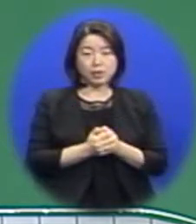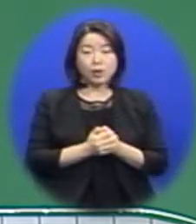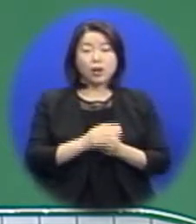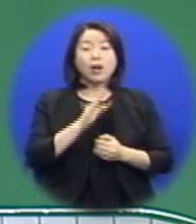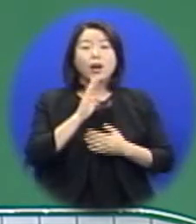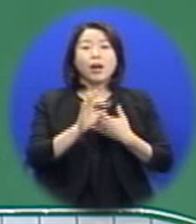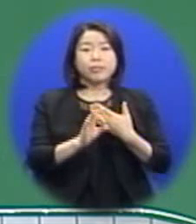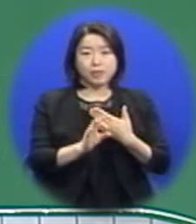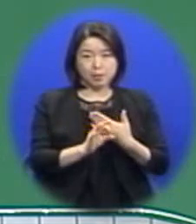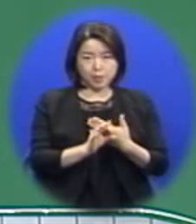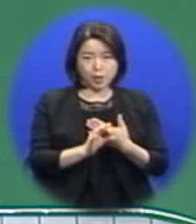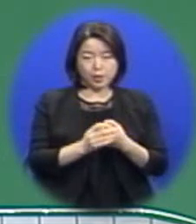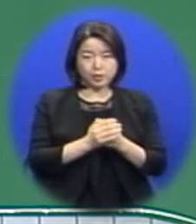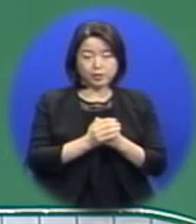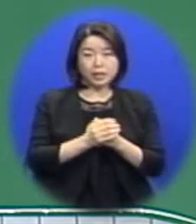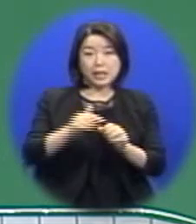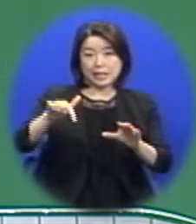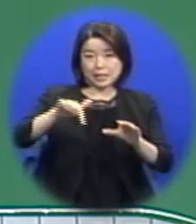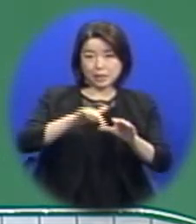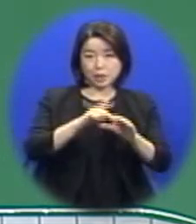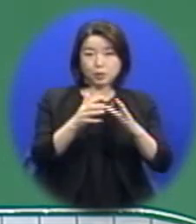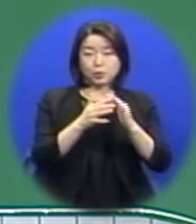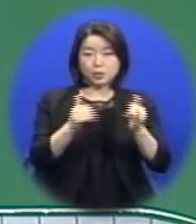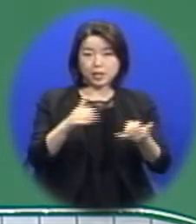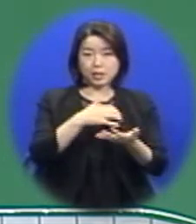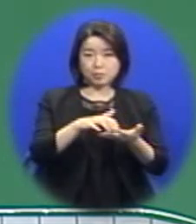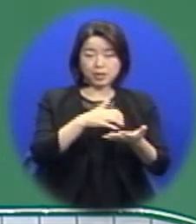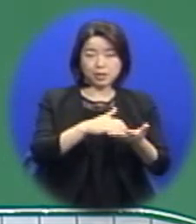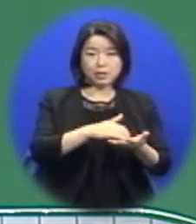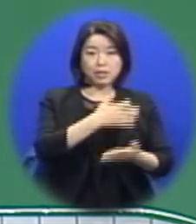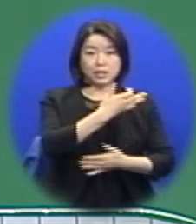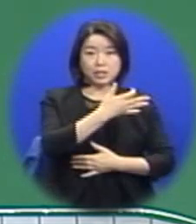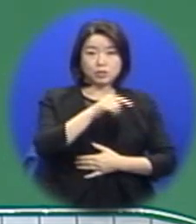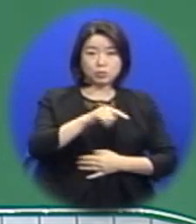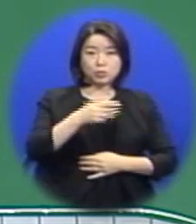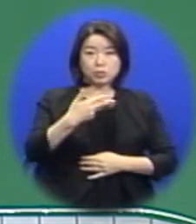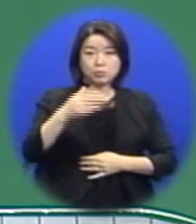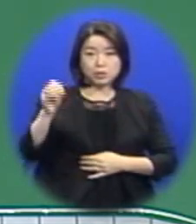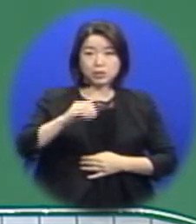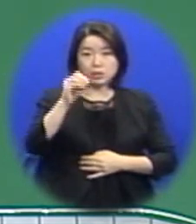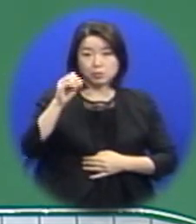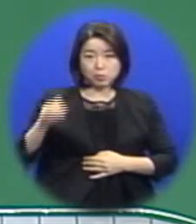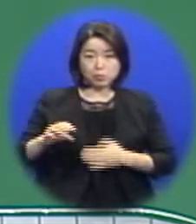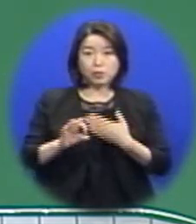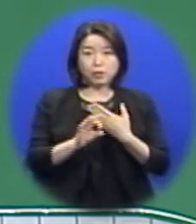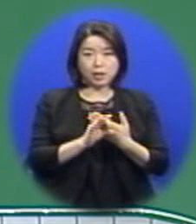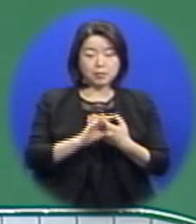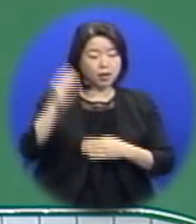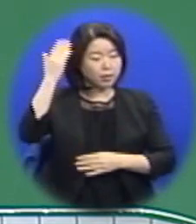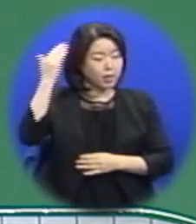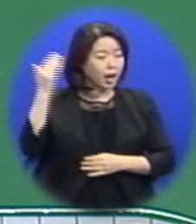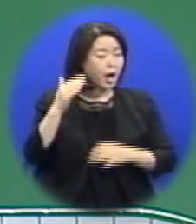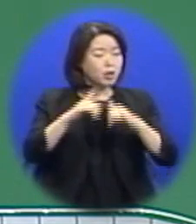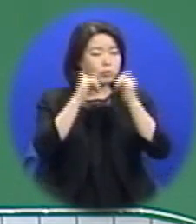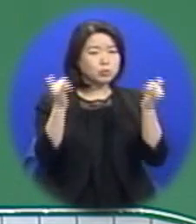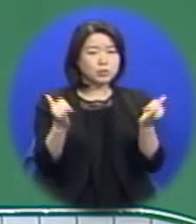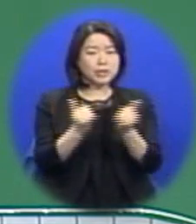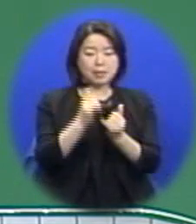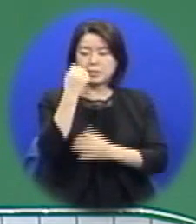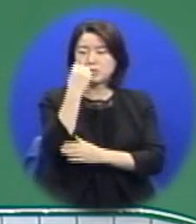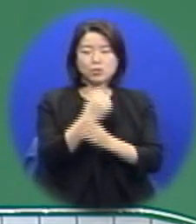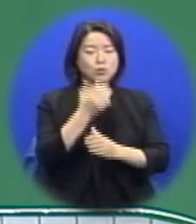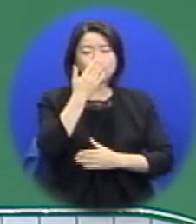그렇다면 기독교 인구가 19.7%라면 우리 한국 사회는 부패할 수가 없습니다.